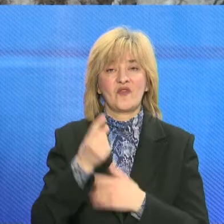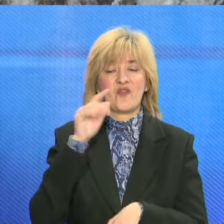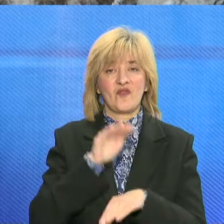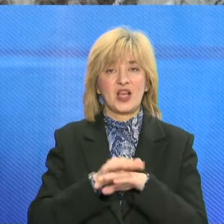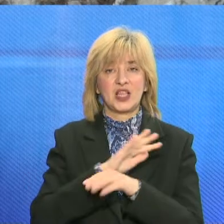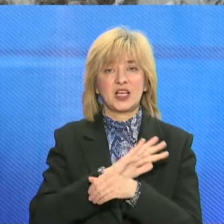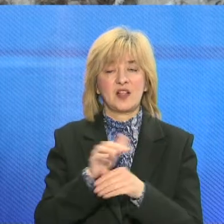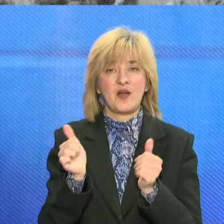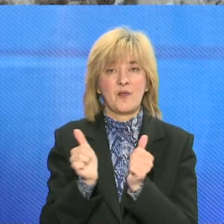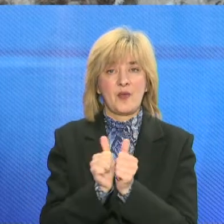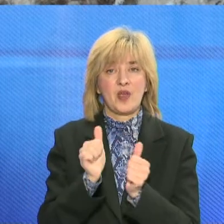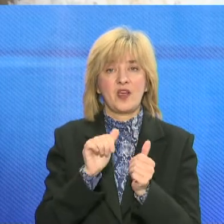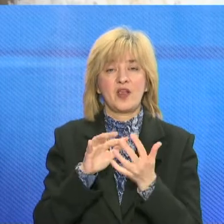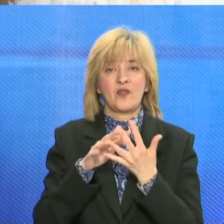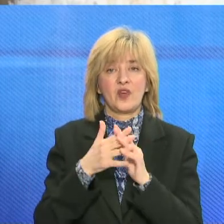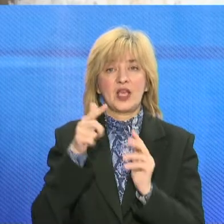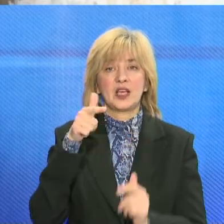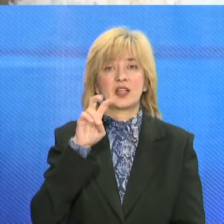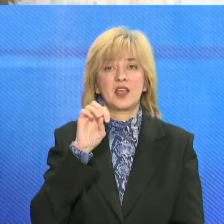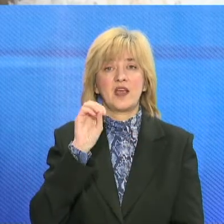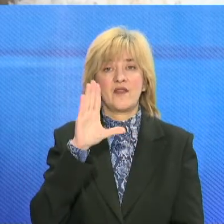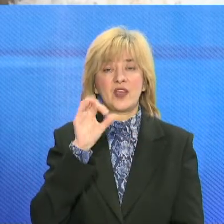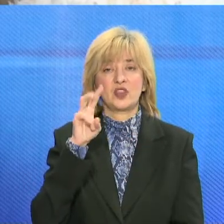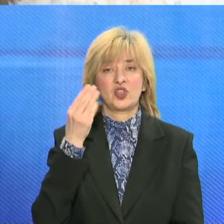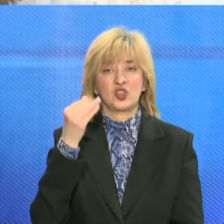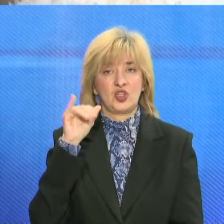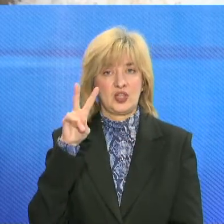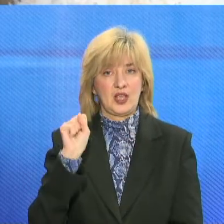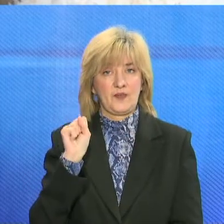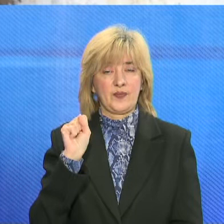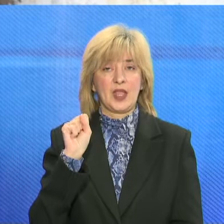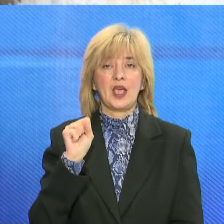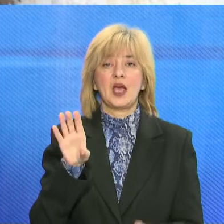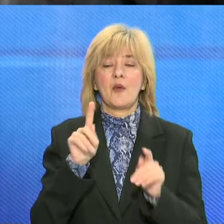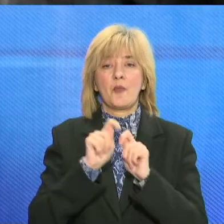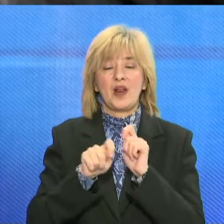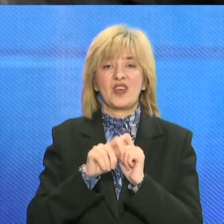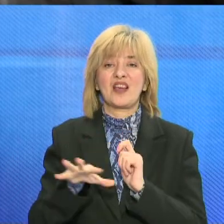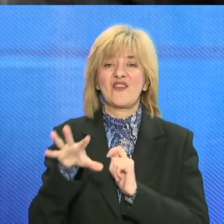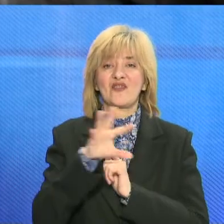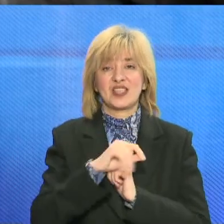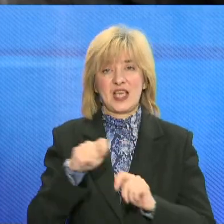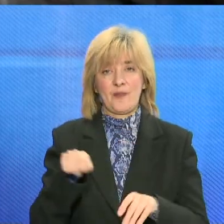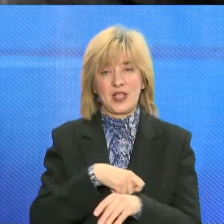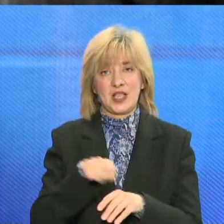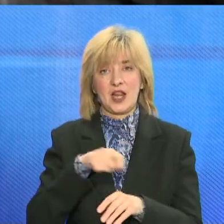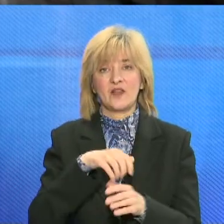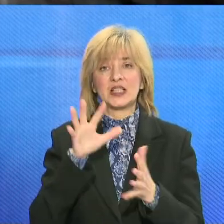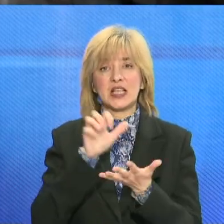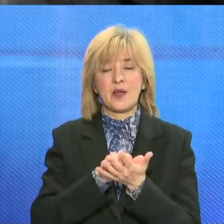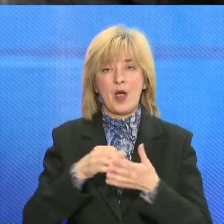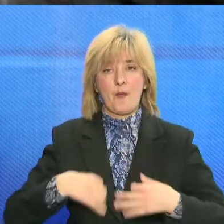жихаров Гродно поблизу вёски Гневянщина на территории форта номер 5. Проверкой усіх собранных материалов